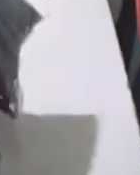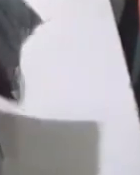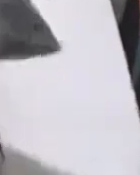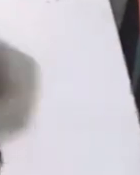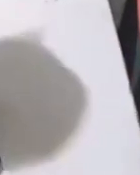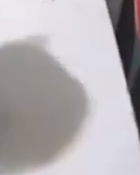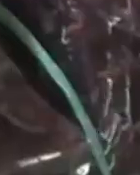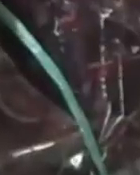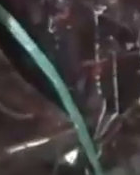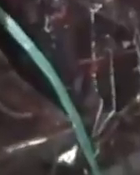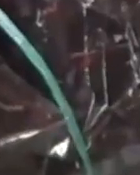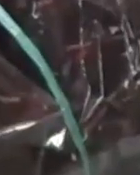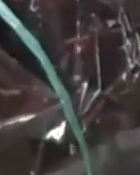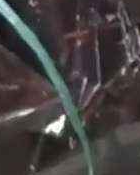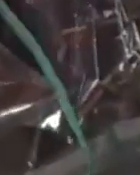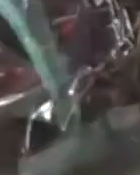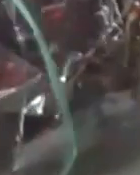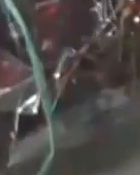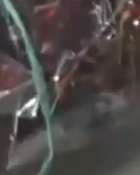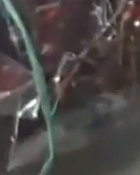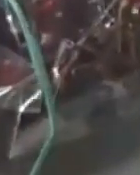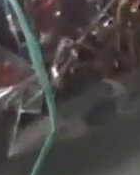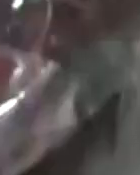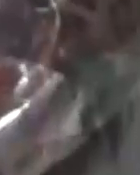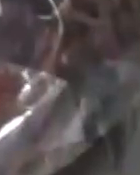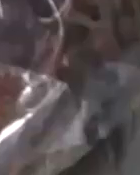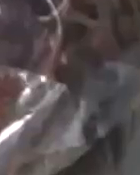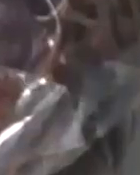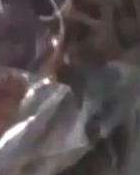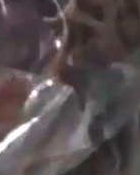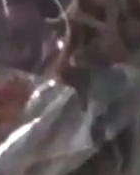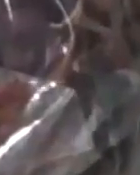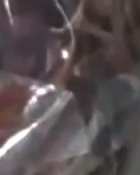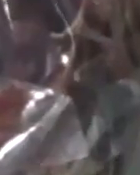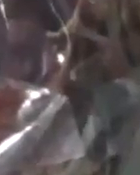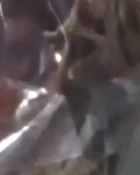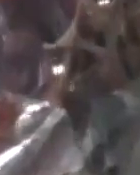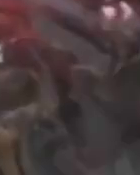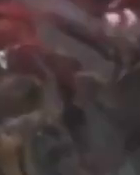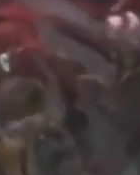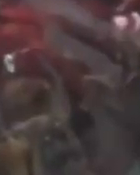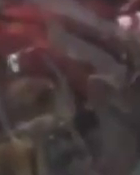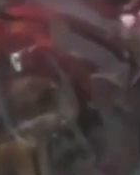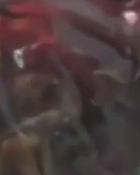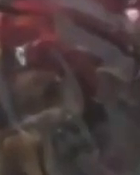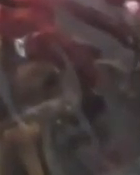faktor cuaca. Naiknya harga cabai rawit membuat sejumlah pembeli beralih mengkonsumsi cabai kering karena harganya yang lebih murah.